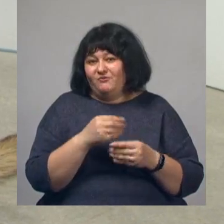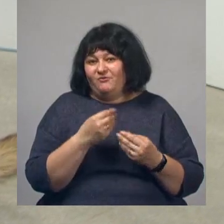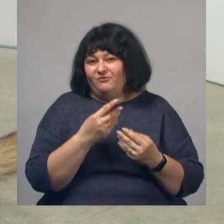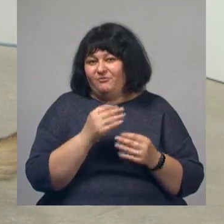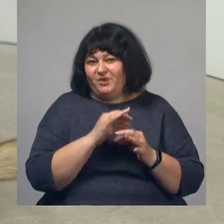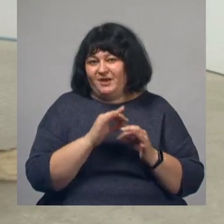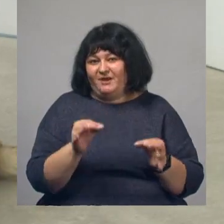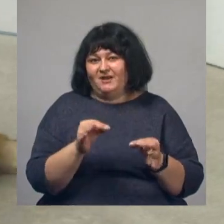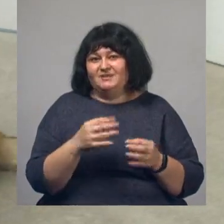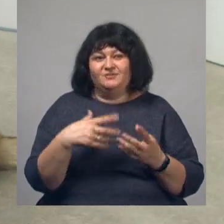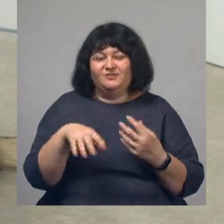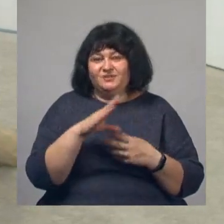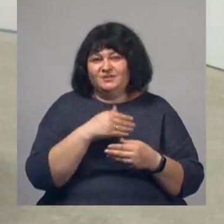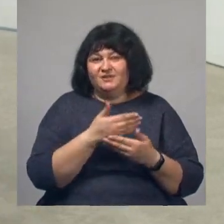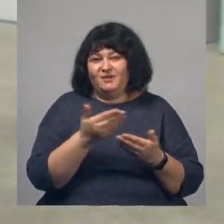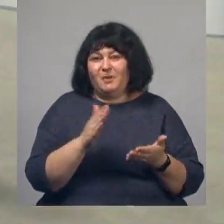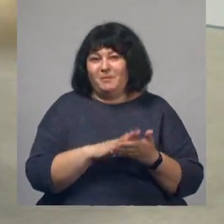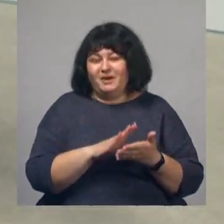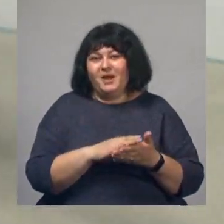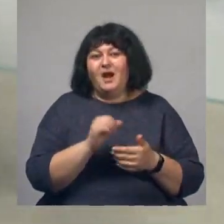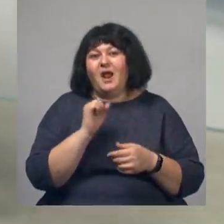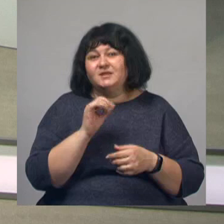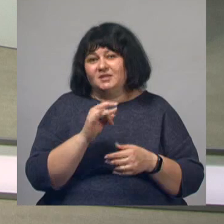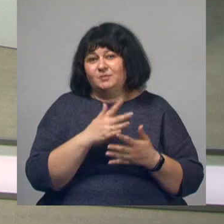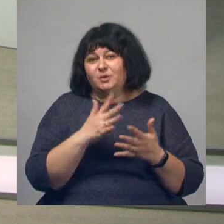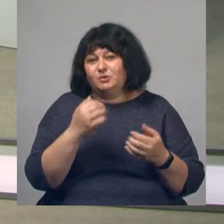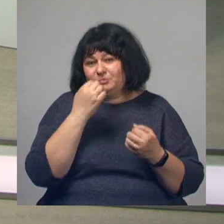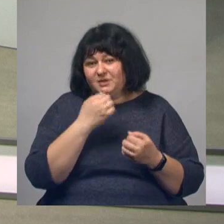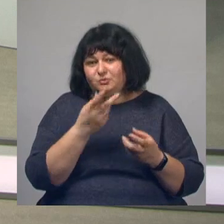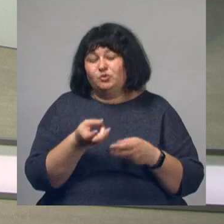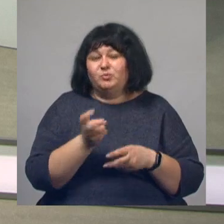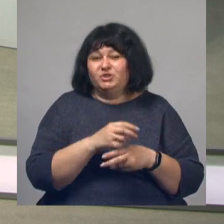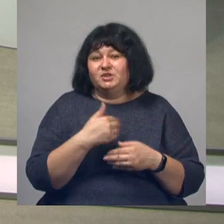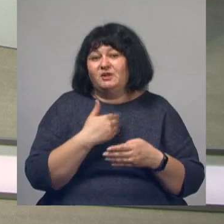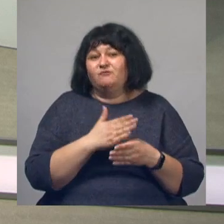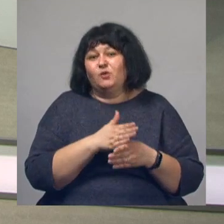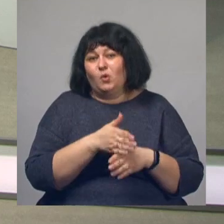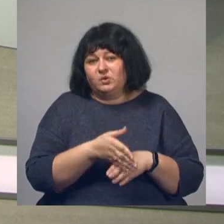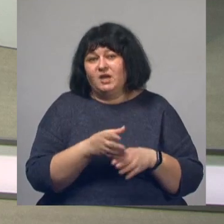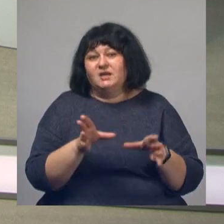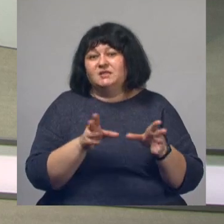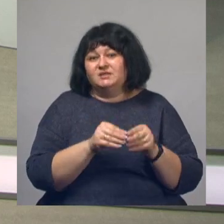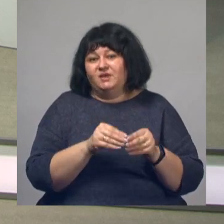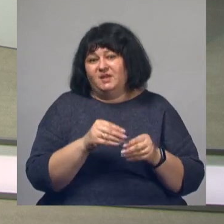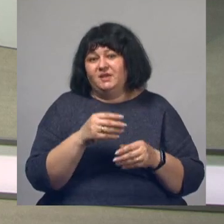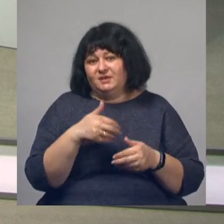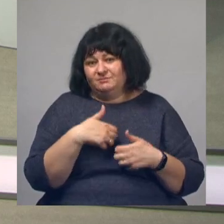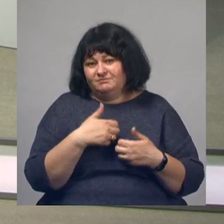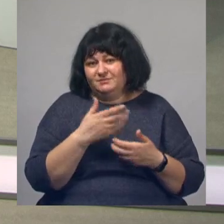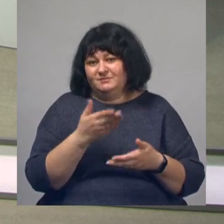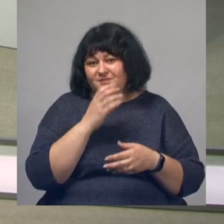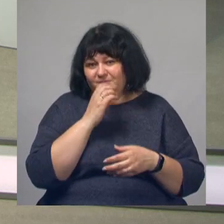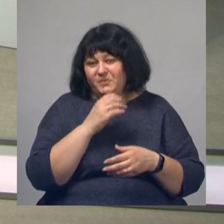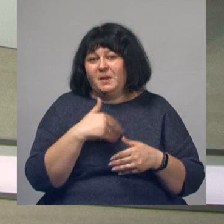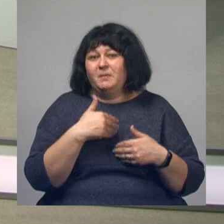У нас сейчас аплодирует вся аппаратная. Александр, спасибо большое, да, что вы пришли сегодня к нам в гости со своей питомицей. Я поздравляю